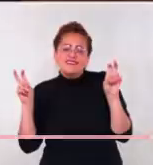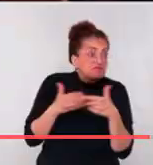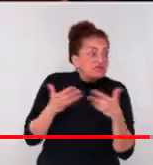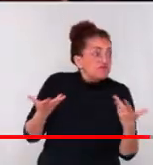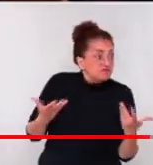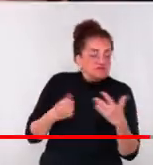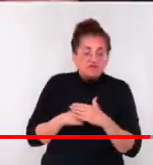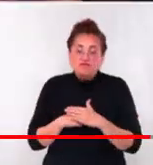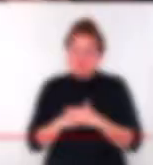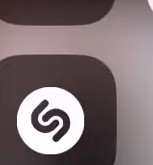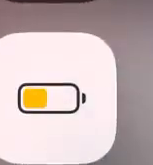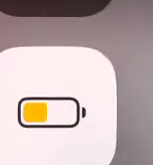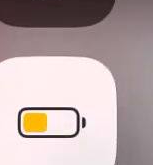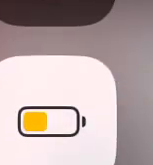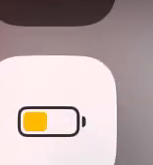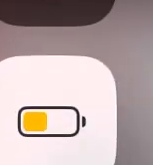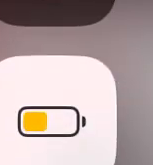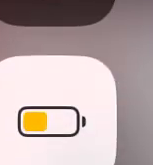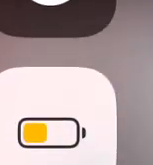d'auto-congratulation.